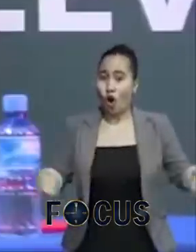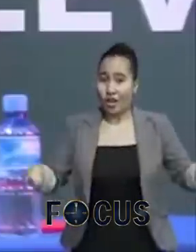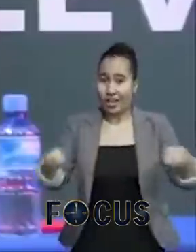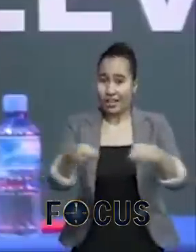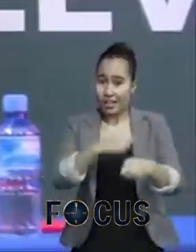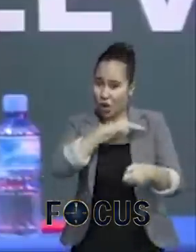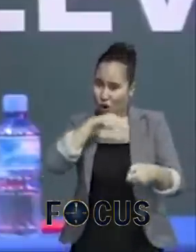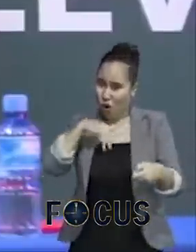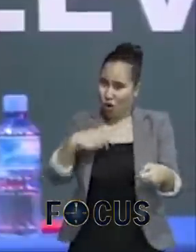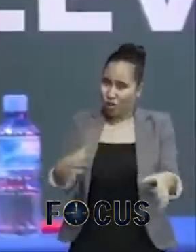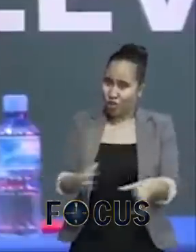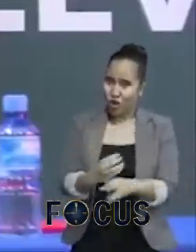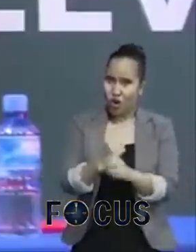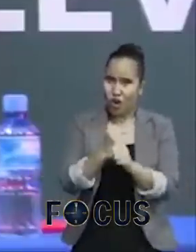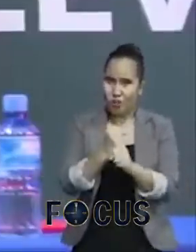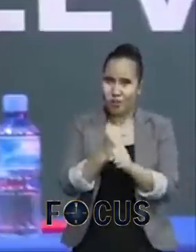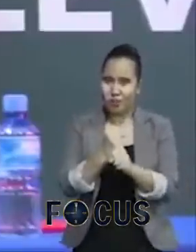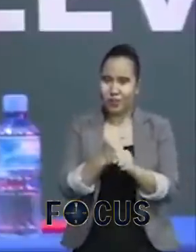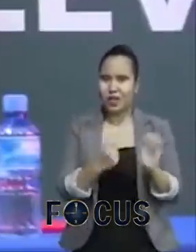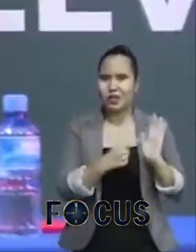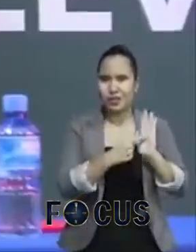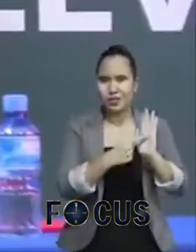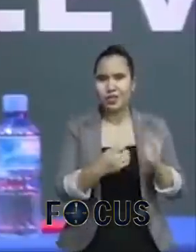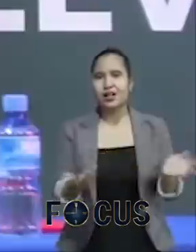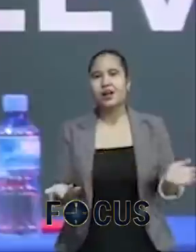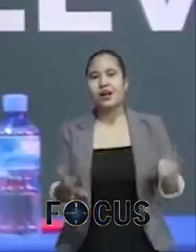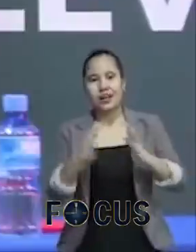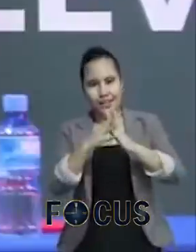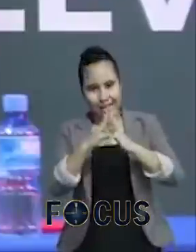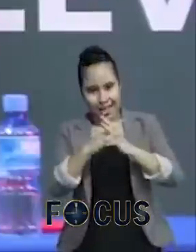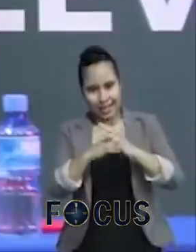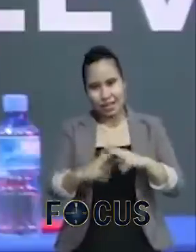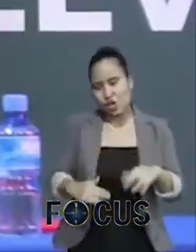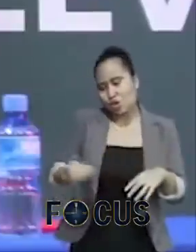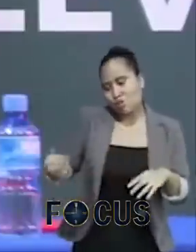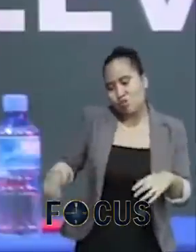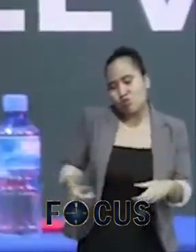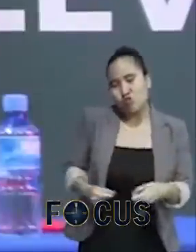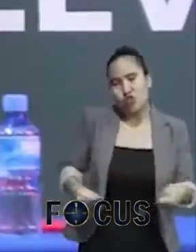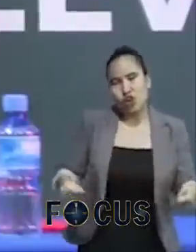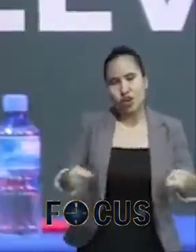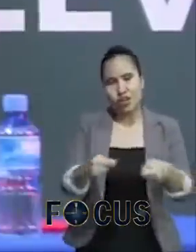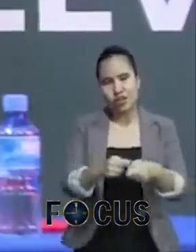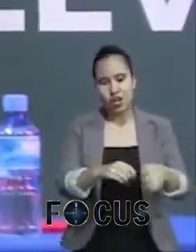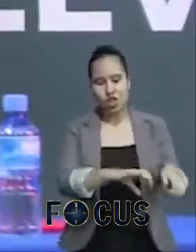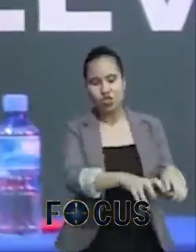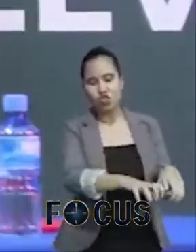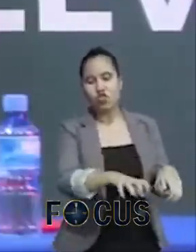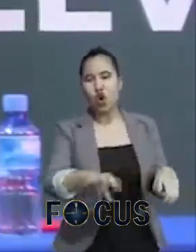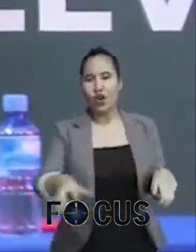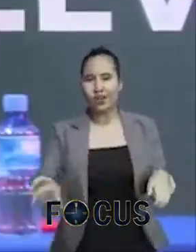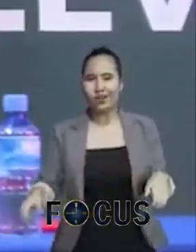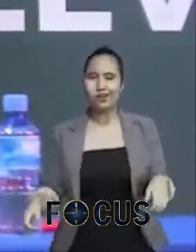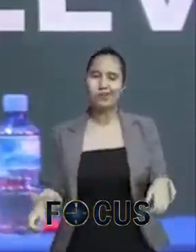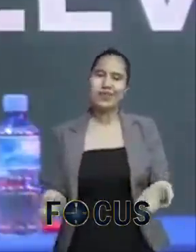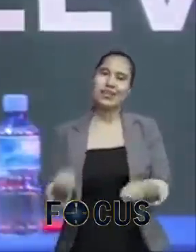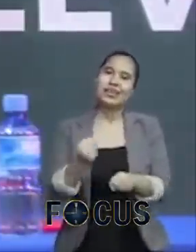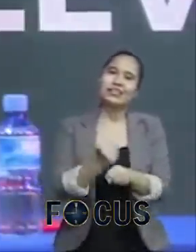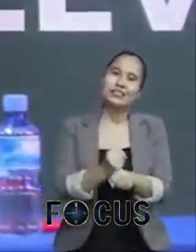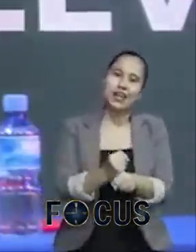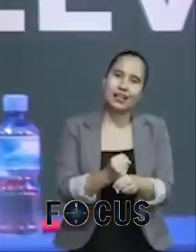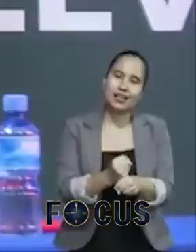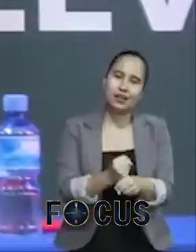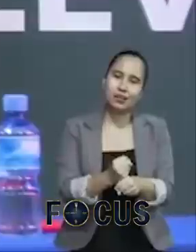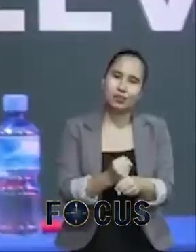unu. Zo leki kerkorganisaties, buurtorganisaties, dorpstructuren, instellingen. De man dat